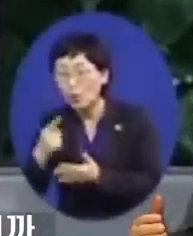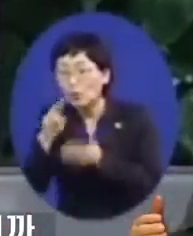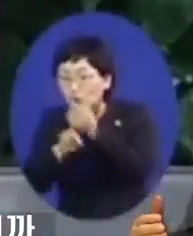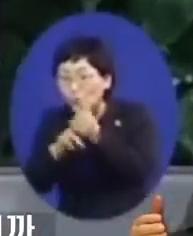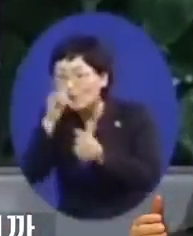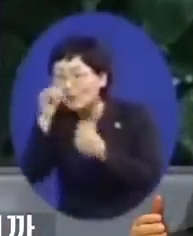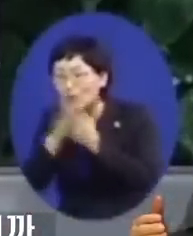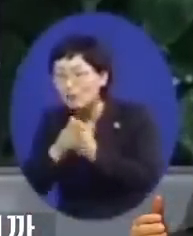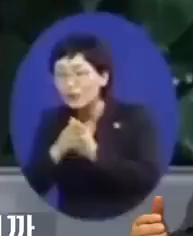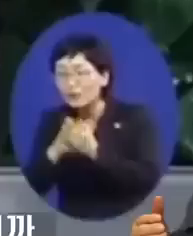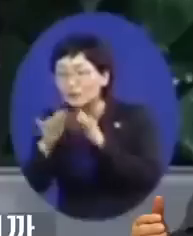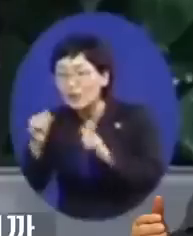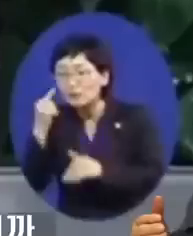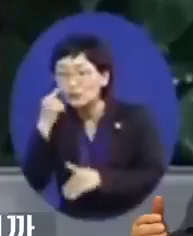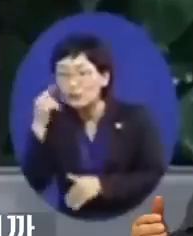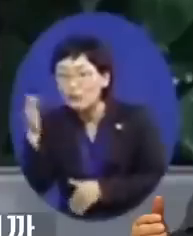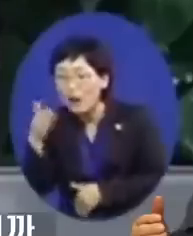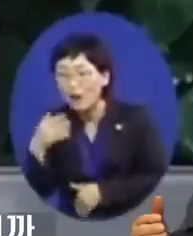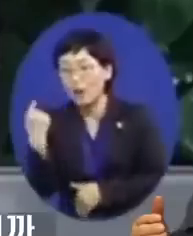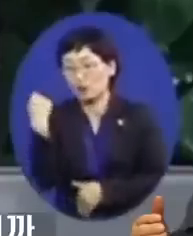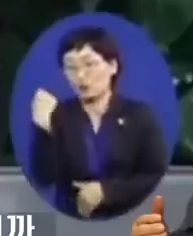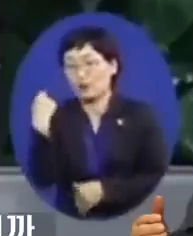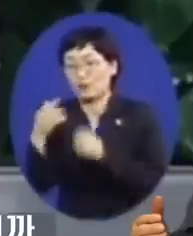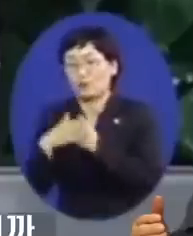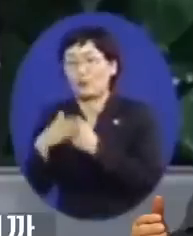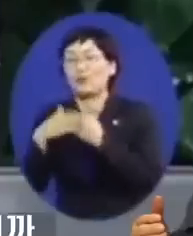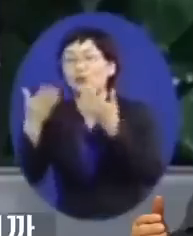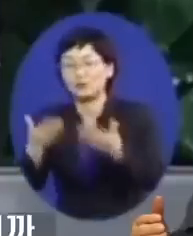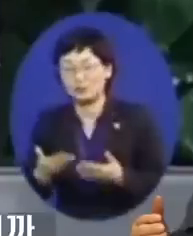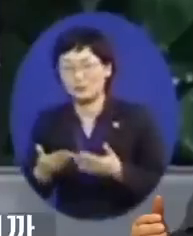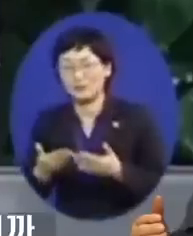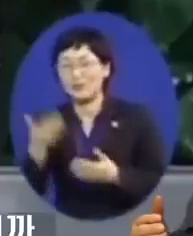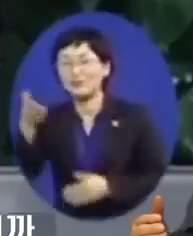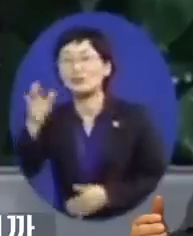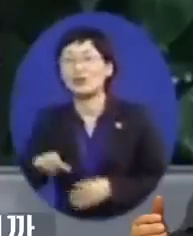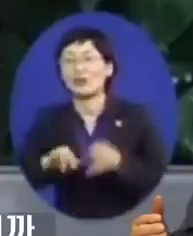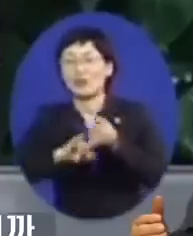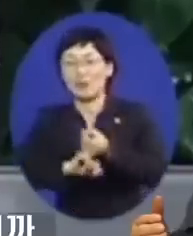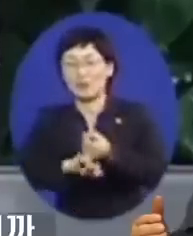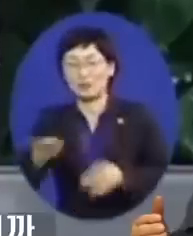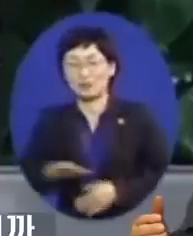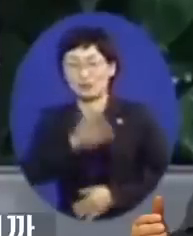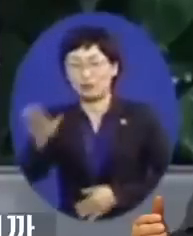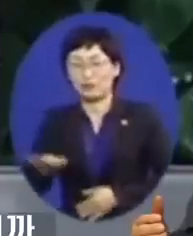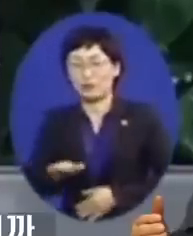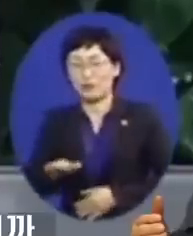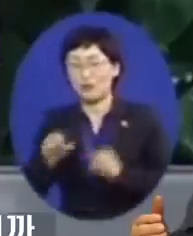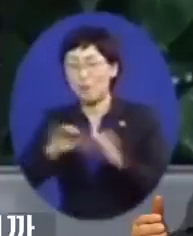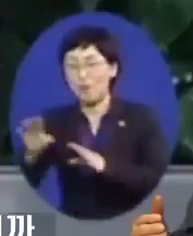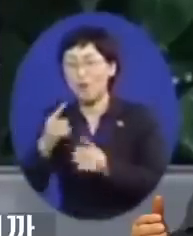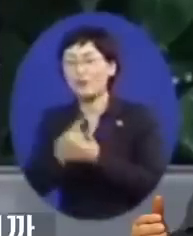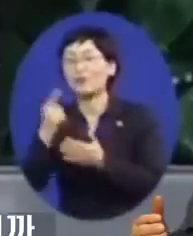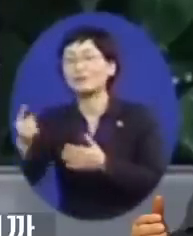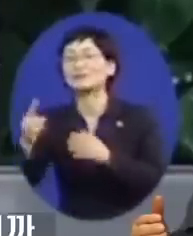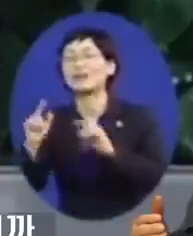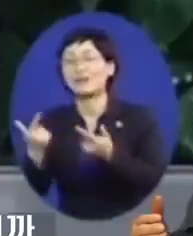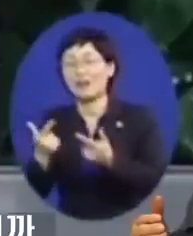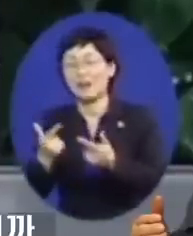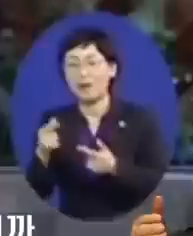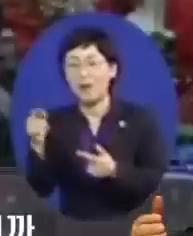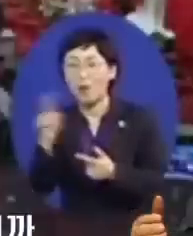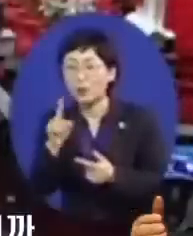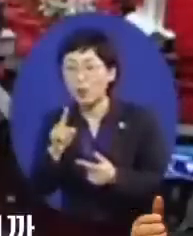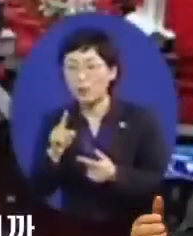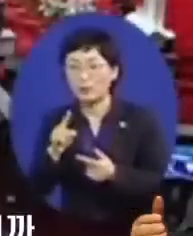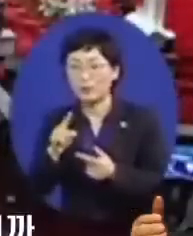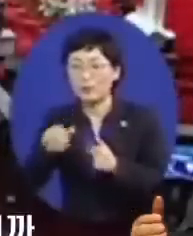계십니다. 우리 뒤에서 일해 주시는 것입니다. 그러나 반드시 우리를 버리거나 떠나지 않은 것입니다. 그러므로 어떤